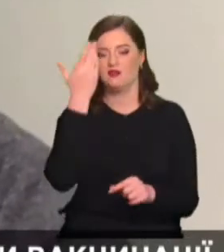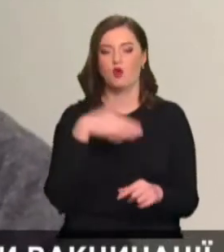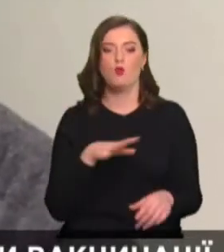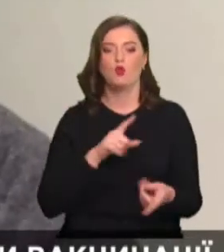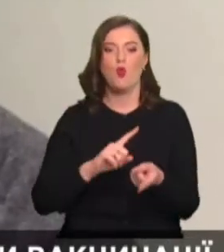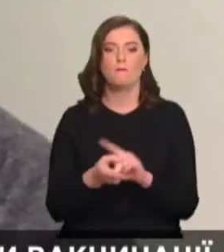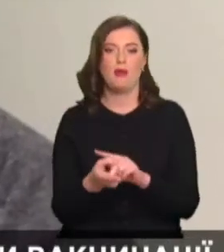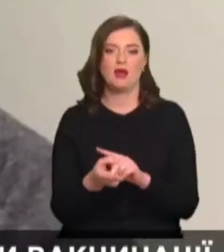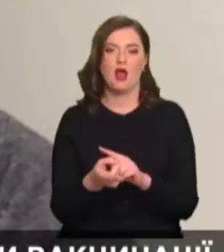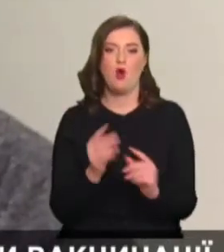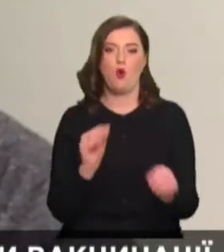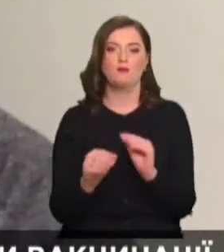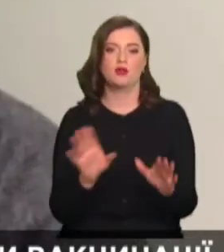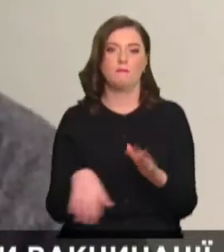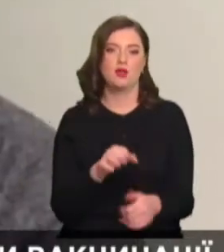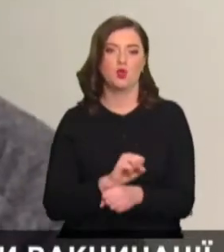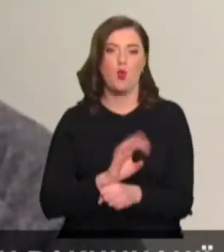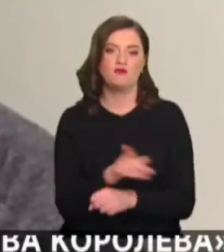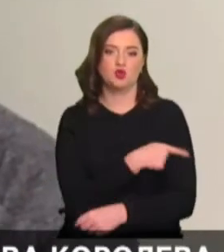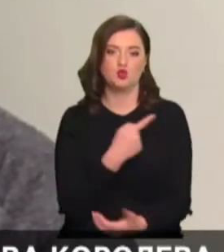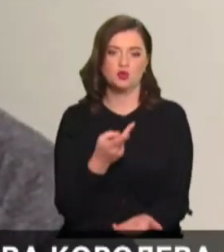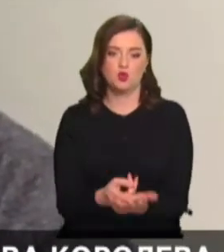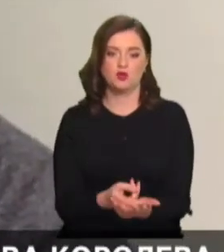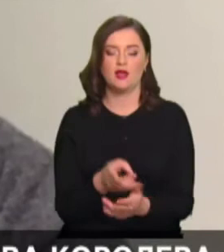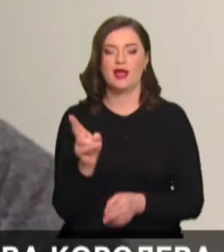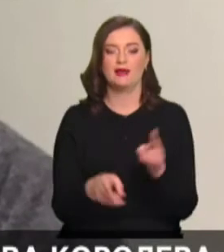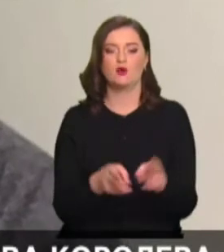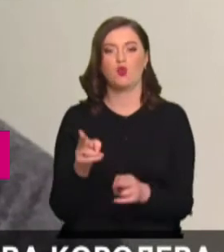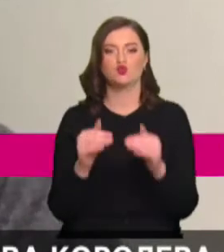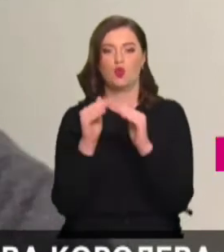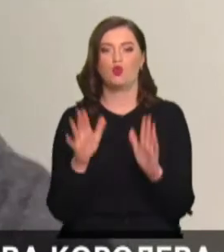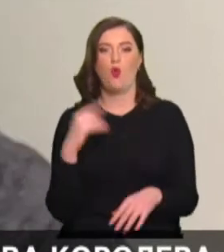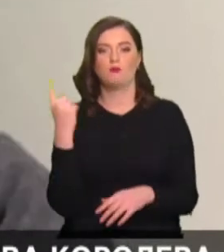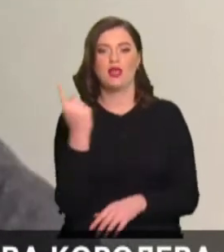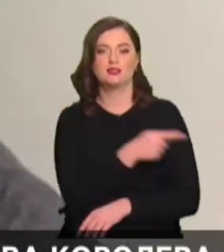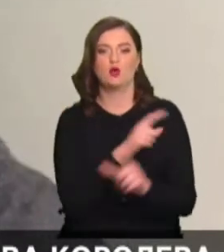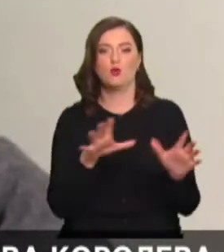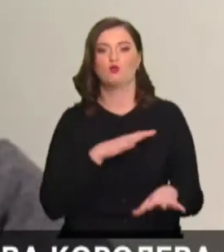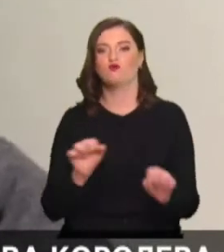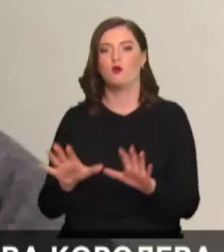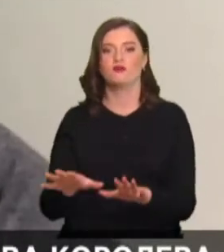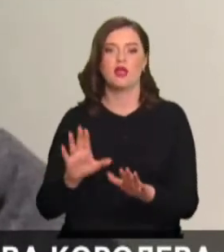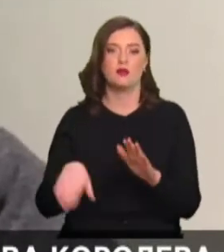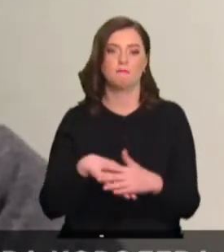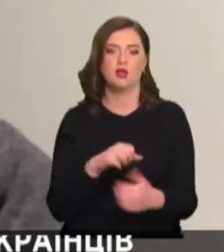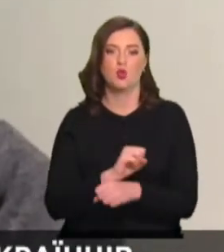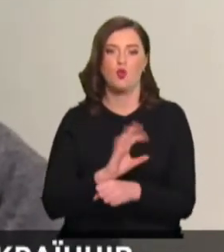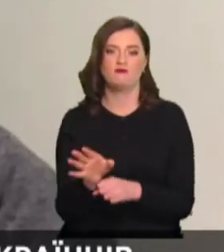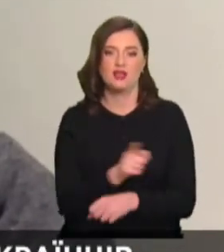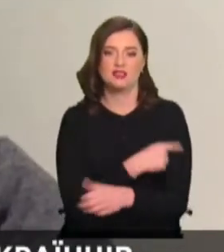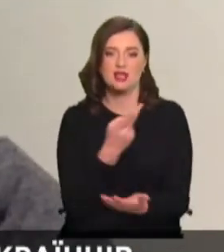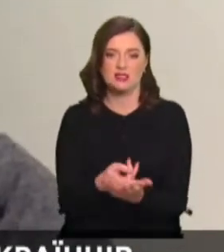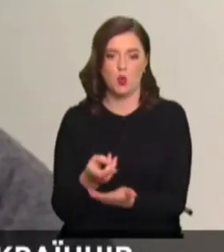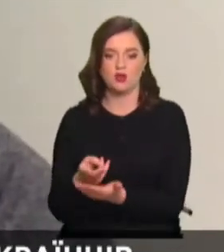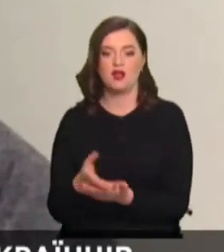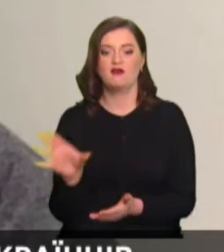під ковід-стаціонар. Хірургічний корпус обласної лікарні був відданий під ковід-стаціонар. Тому всі ці люди,